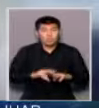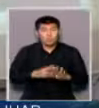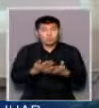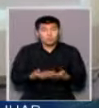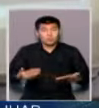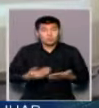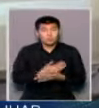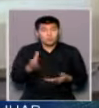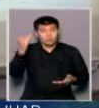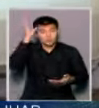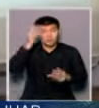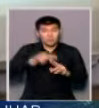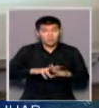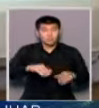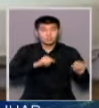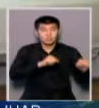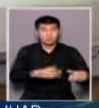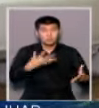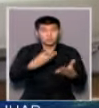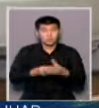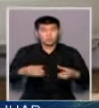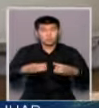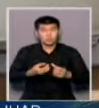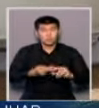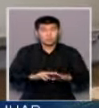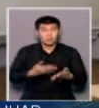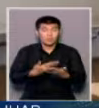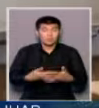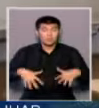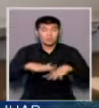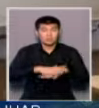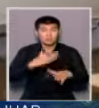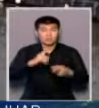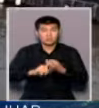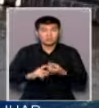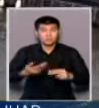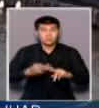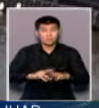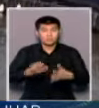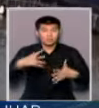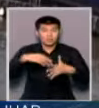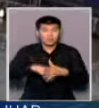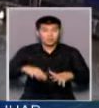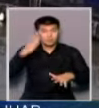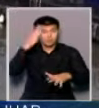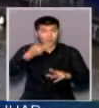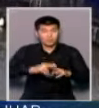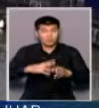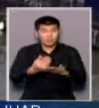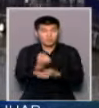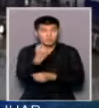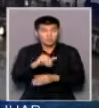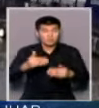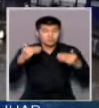современный взгляд на науку. В ходе защиты магистерской диссертации на примере ситуации в своей стране она обобщила мысли, показала результат.